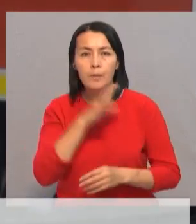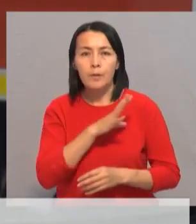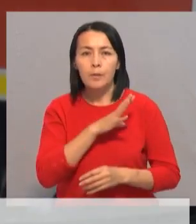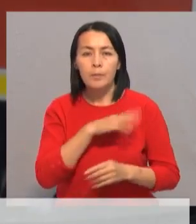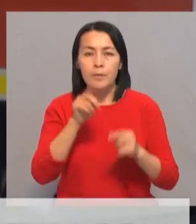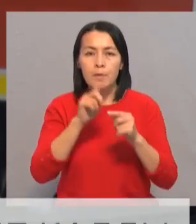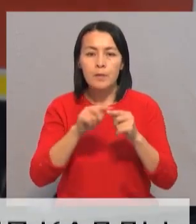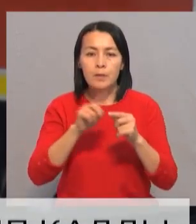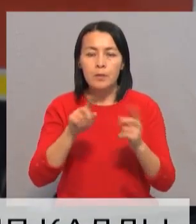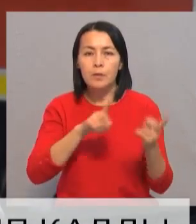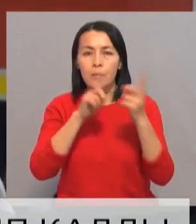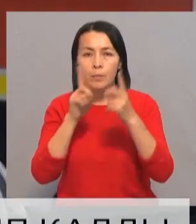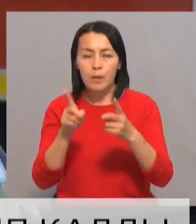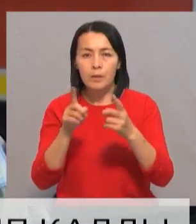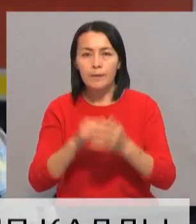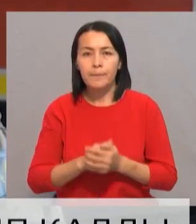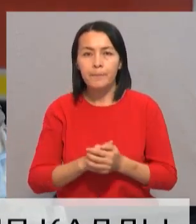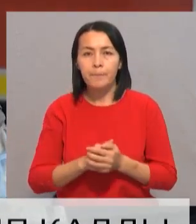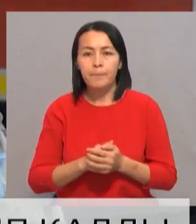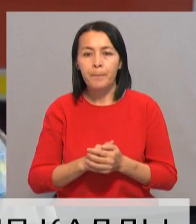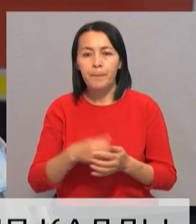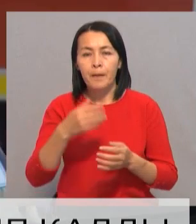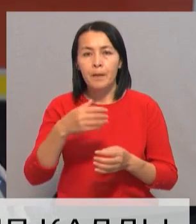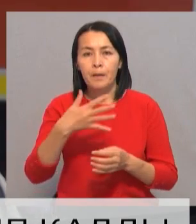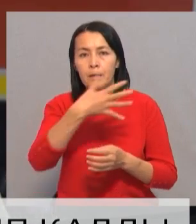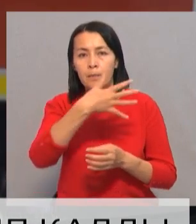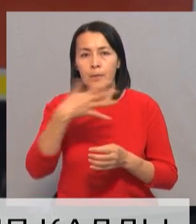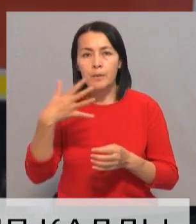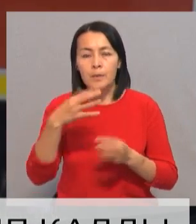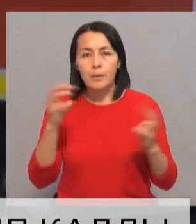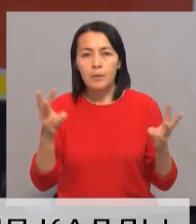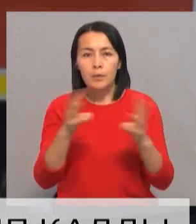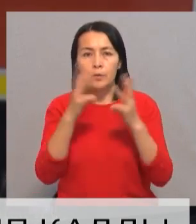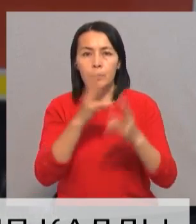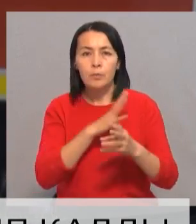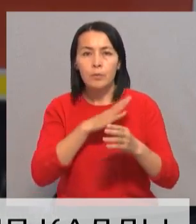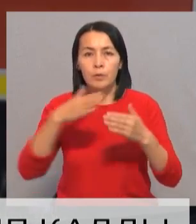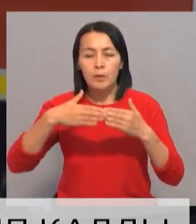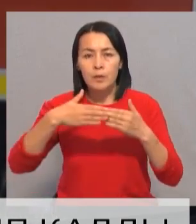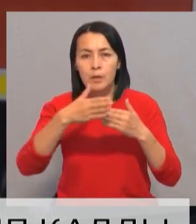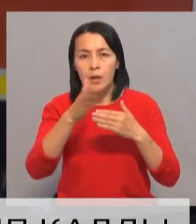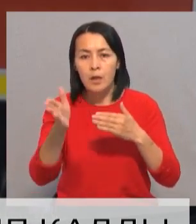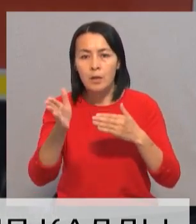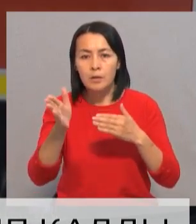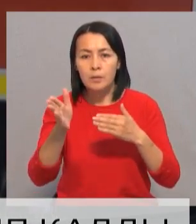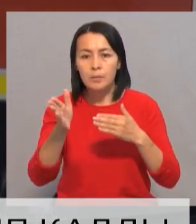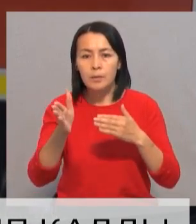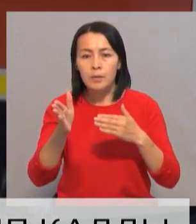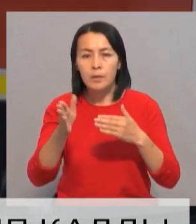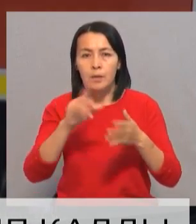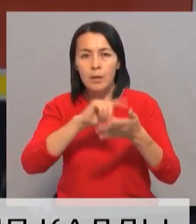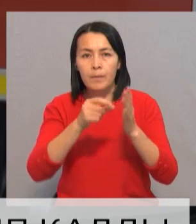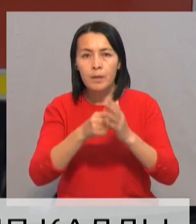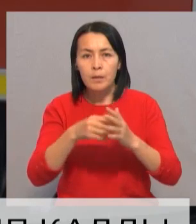Біз шұғыл түрде бардық сол жаққа. Барсақ 5-ші қабат түтінеді. Есікті ашып үй қатты